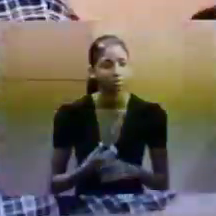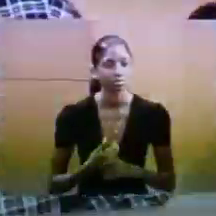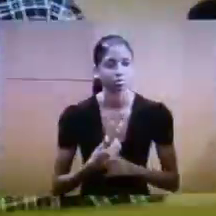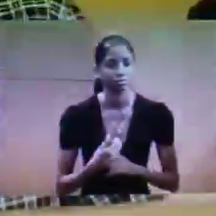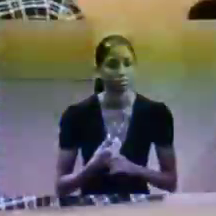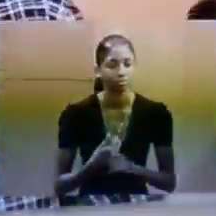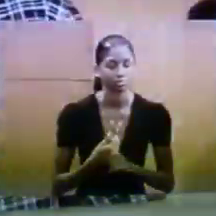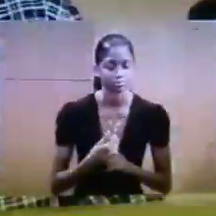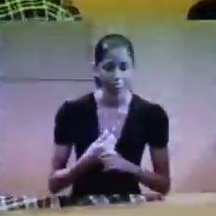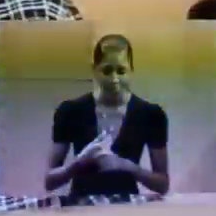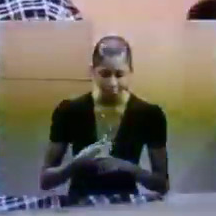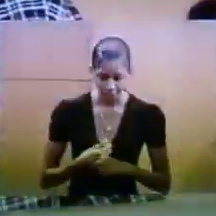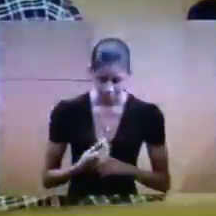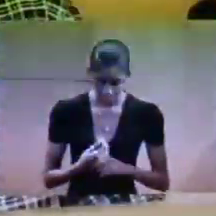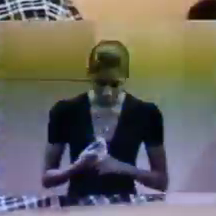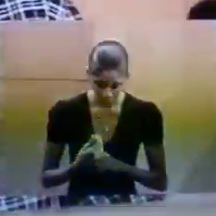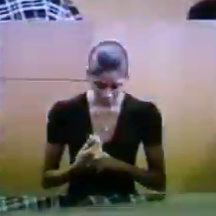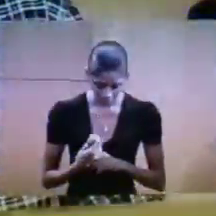Sachant que